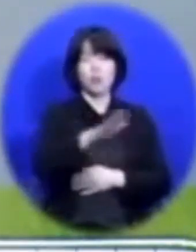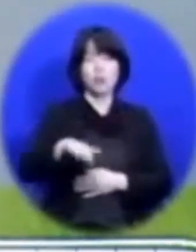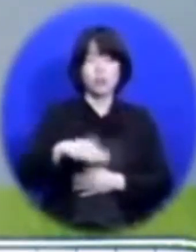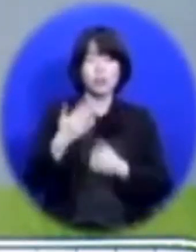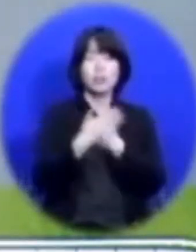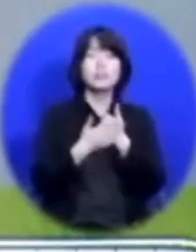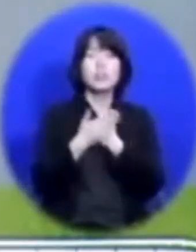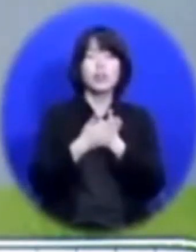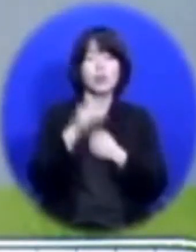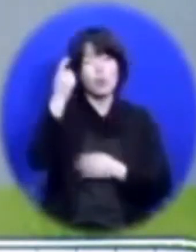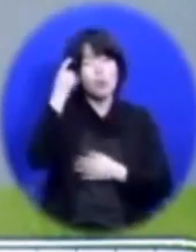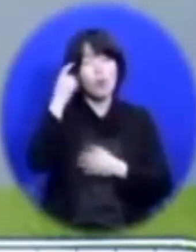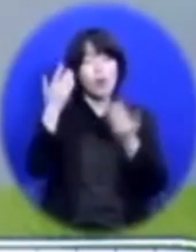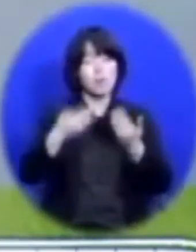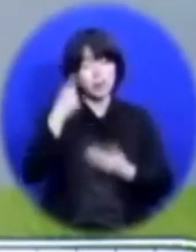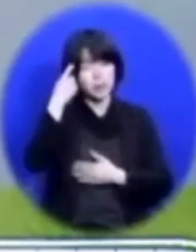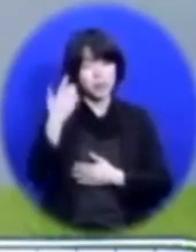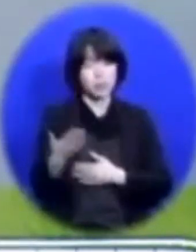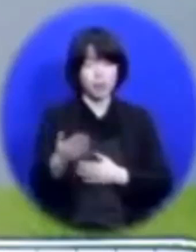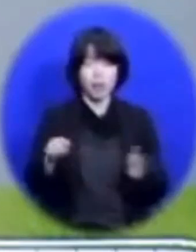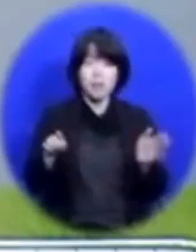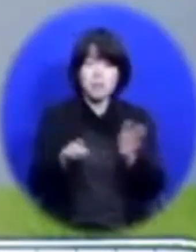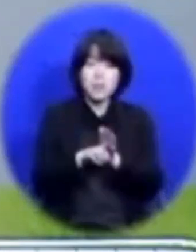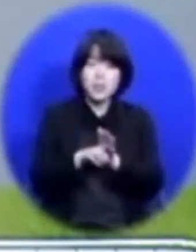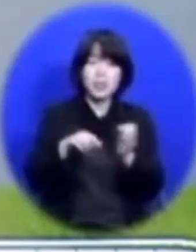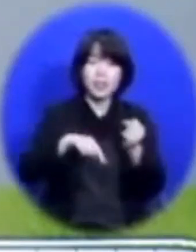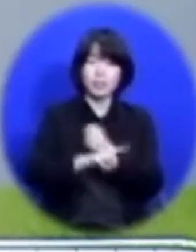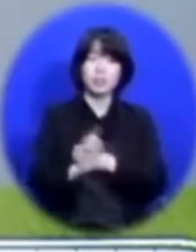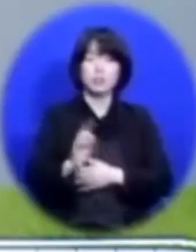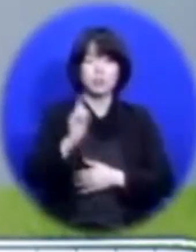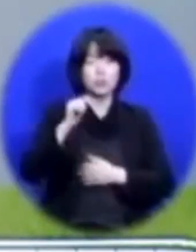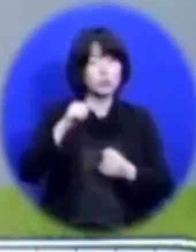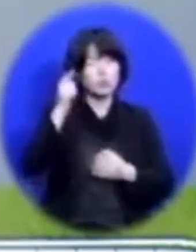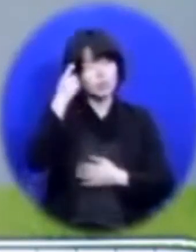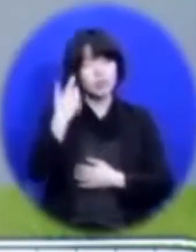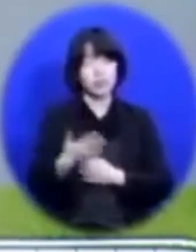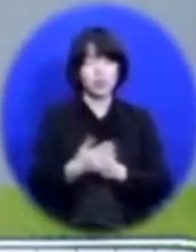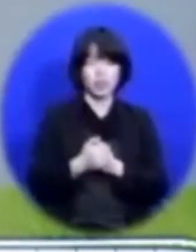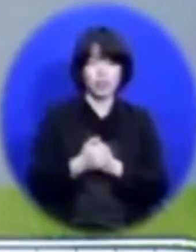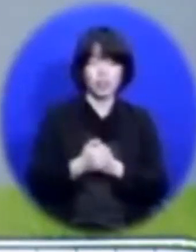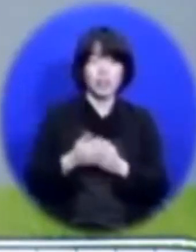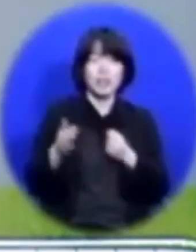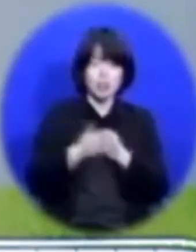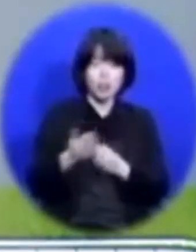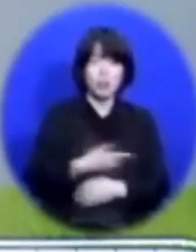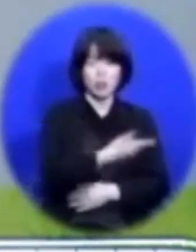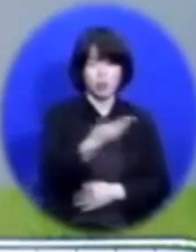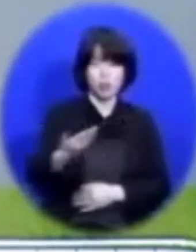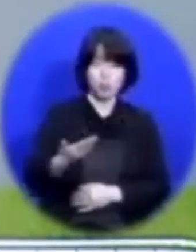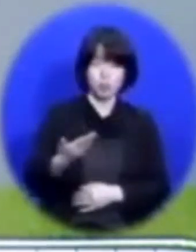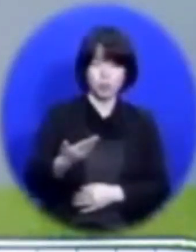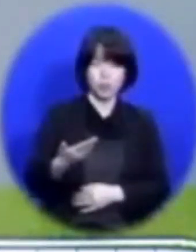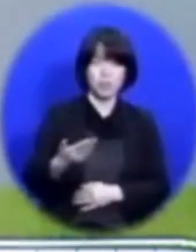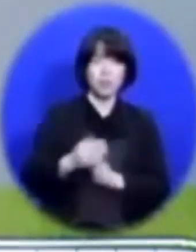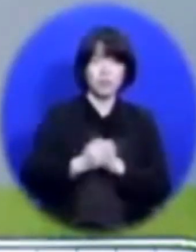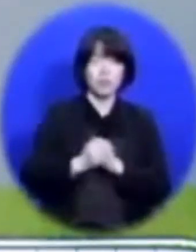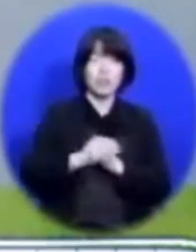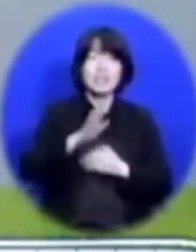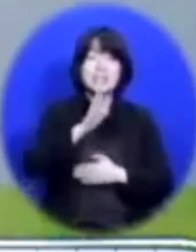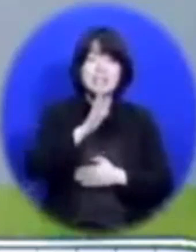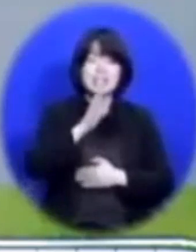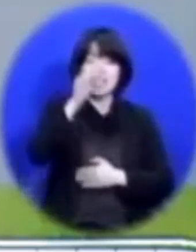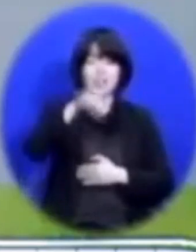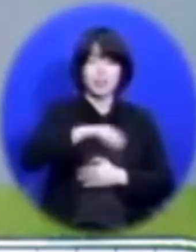를받은것일까요? 믿음이란무엇을의미하는가?그러므로 여러분,만일